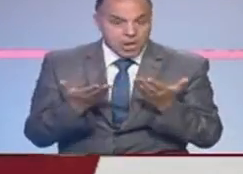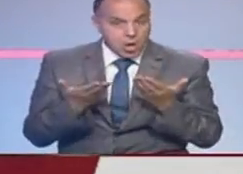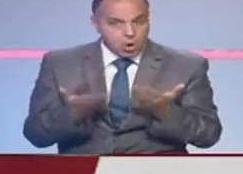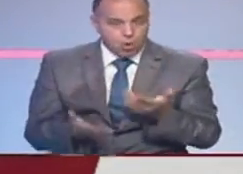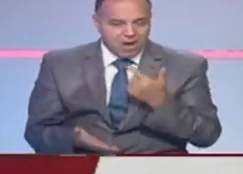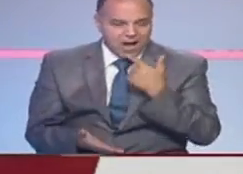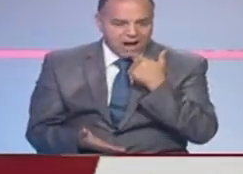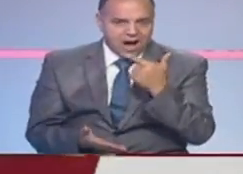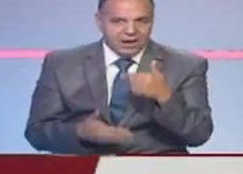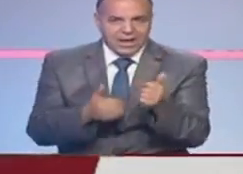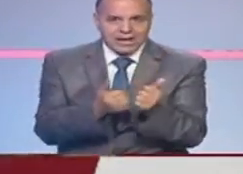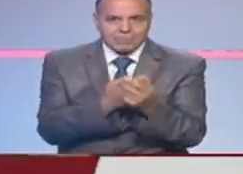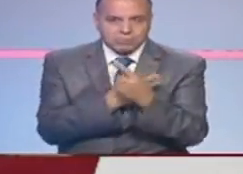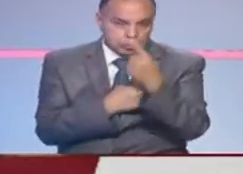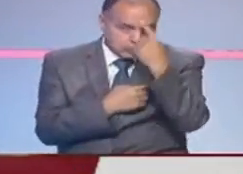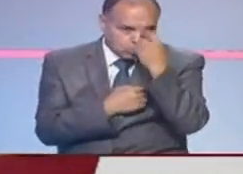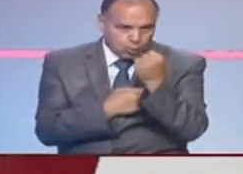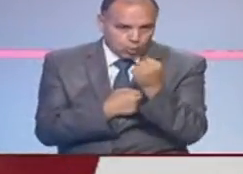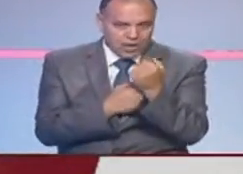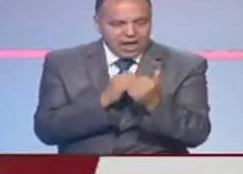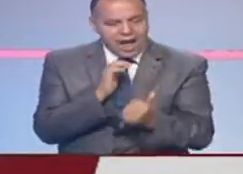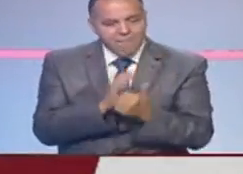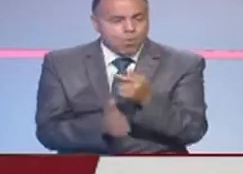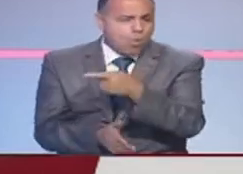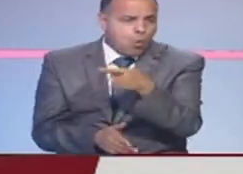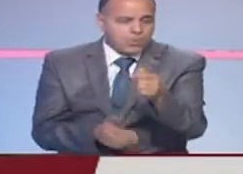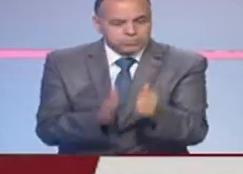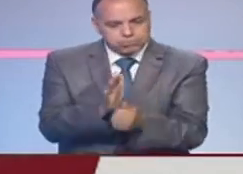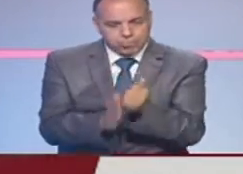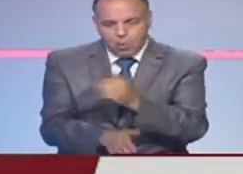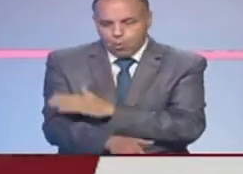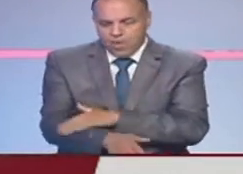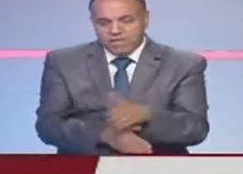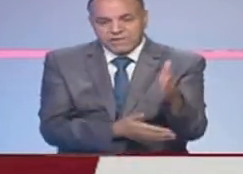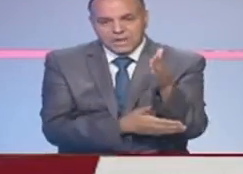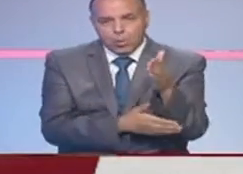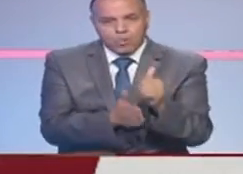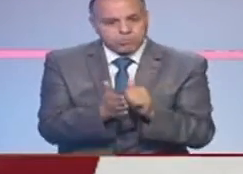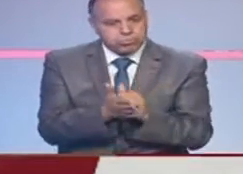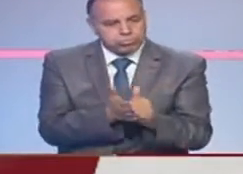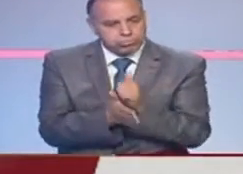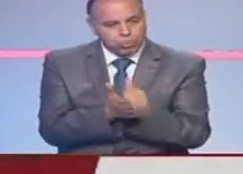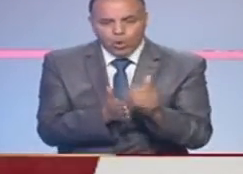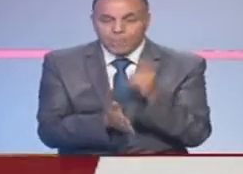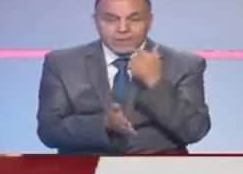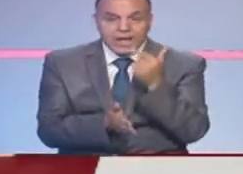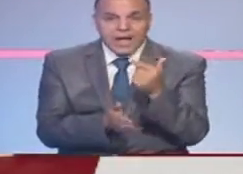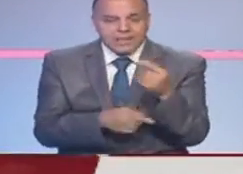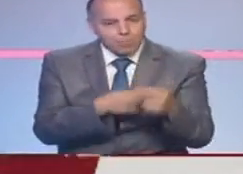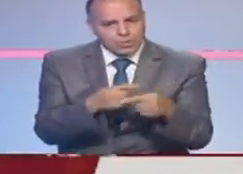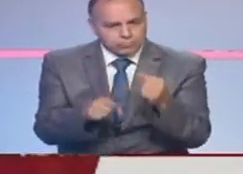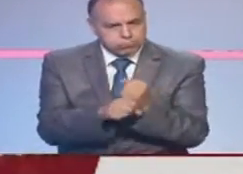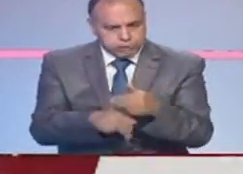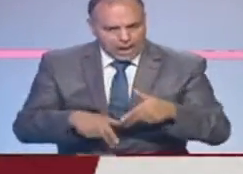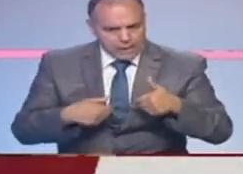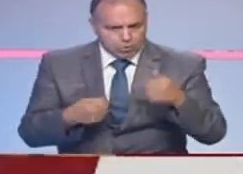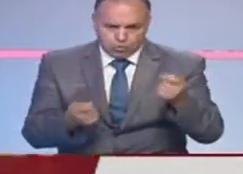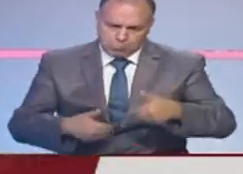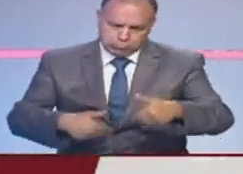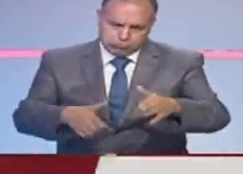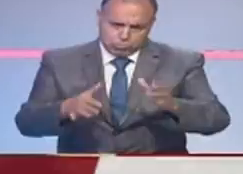اعلنت الحركه المتشدده عفوا عاما عن موظفي الدوله داعيه الجميع الى مواصله حياتهم